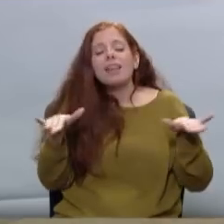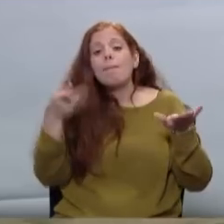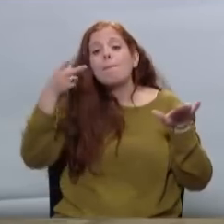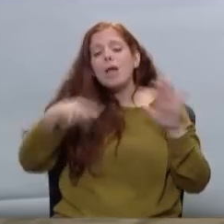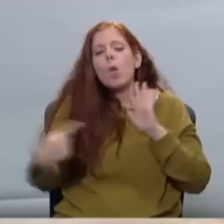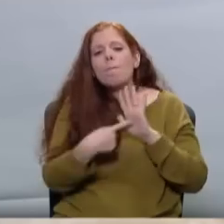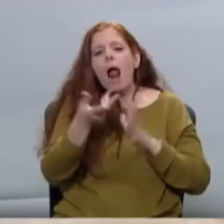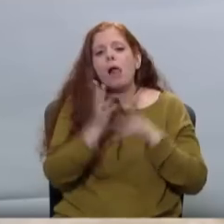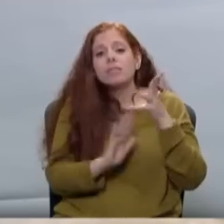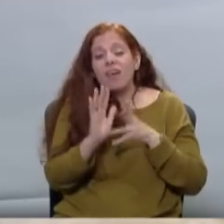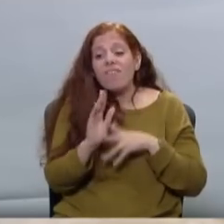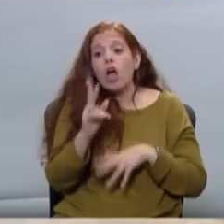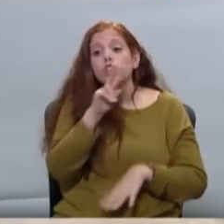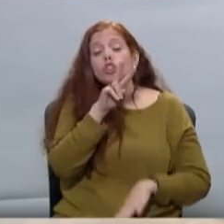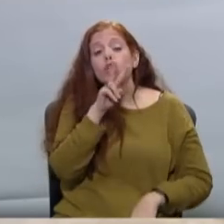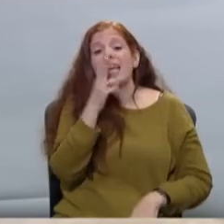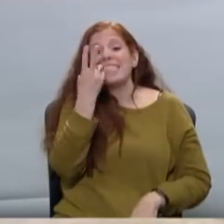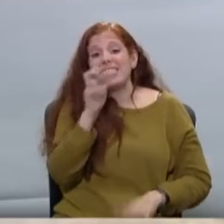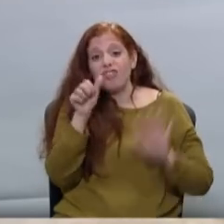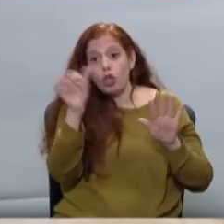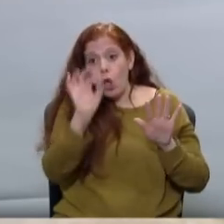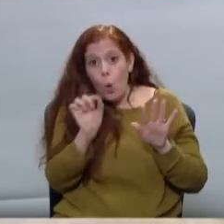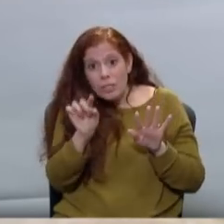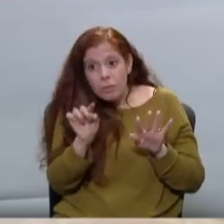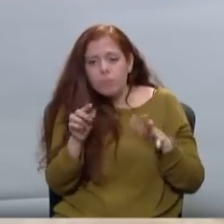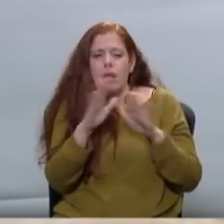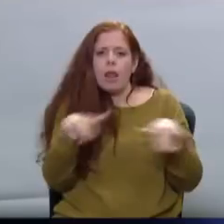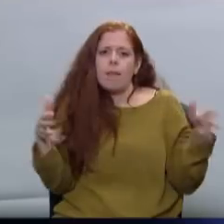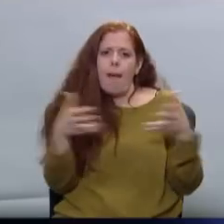משריפה, כש-26% מהם הם ילדים מהחברה הבדואית.